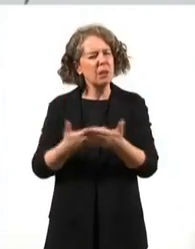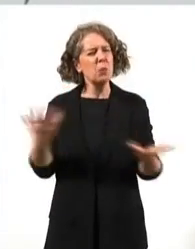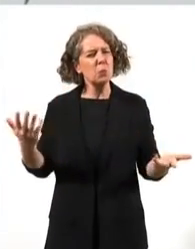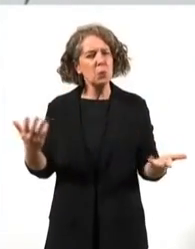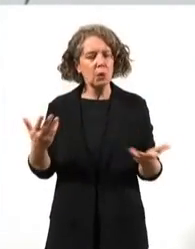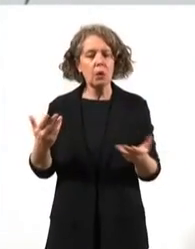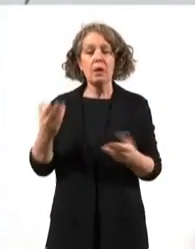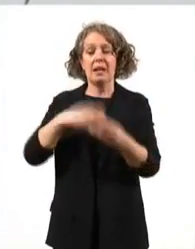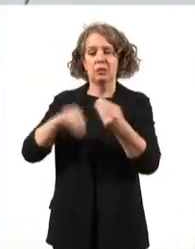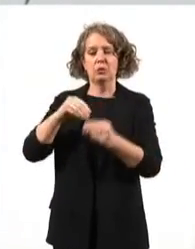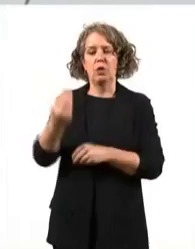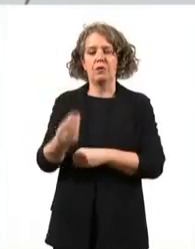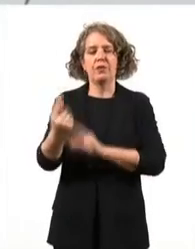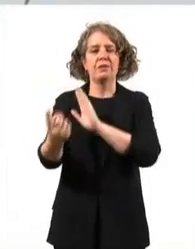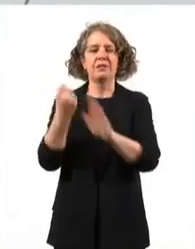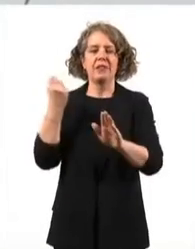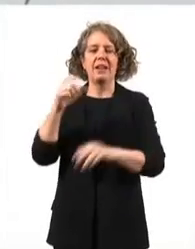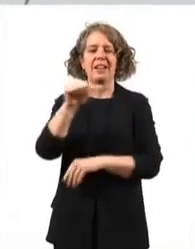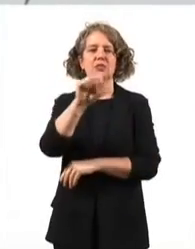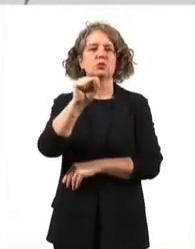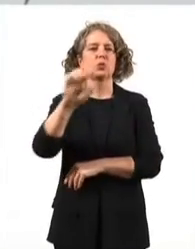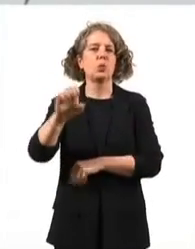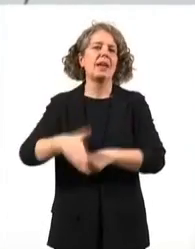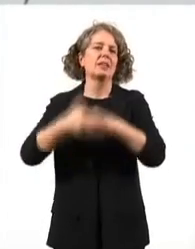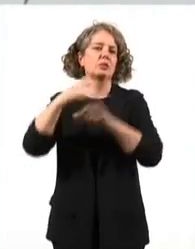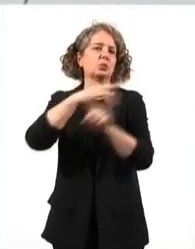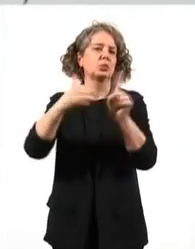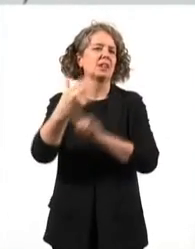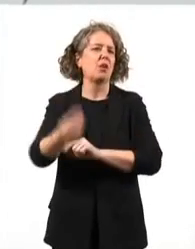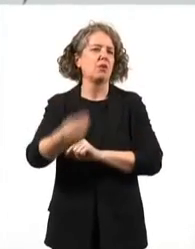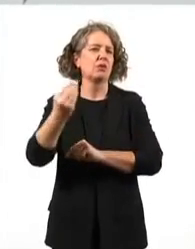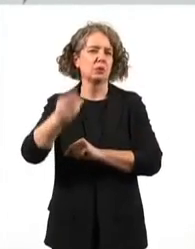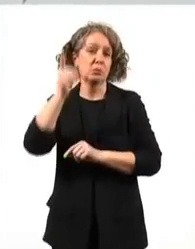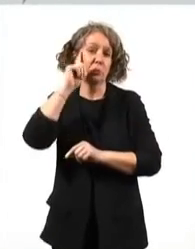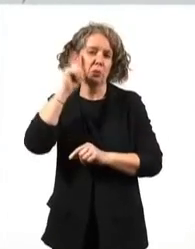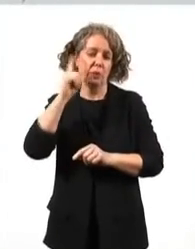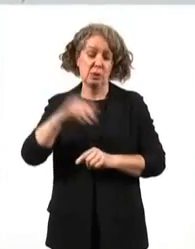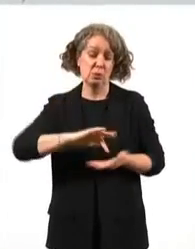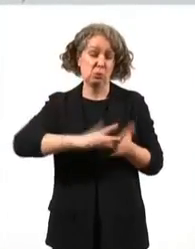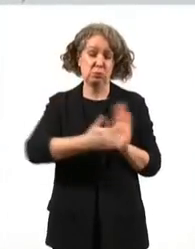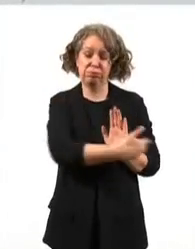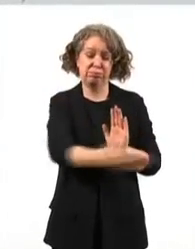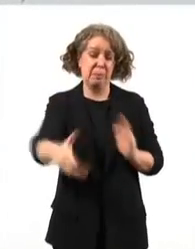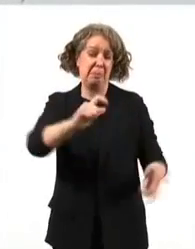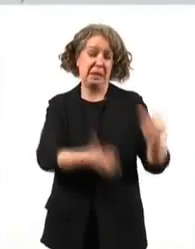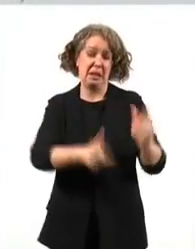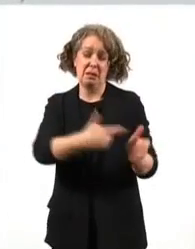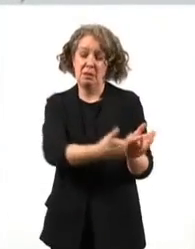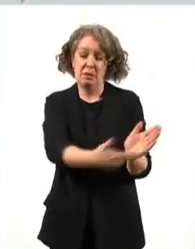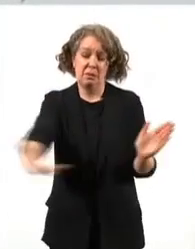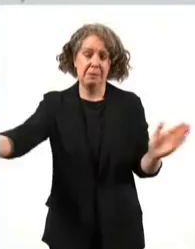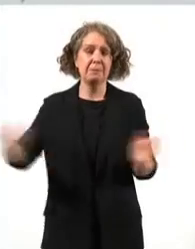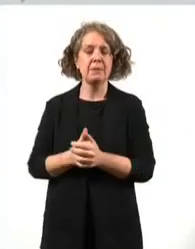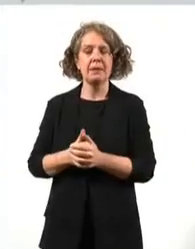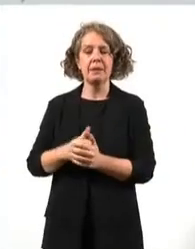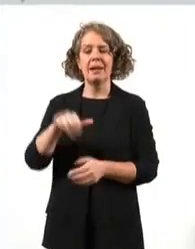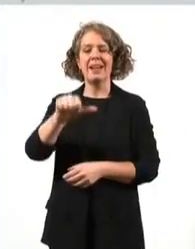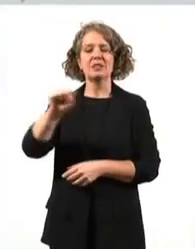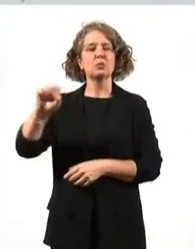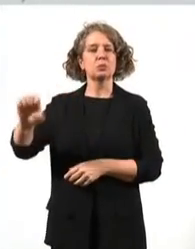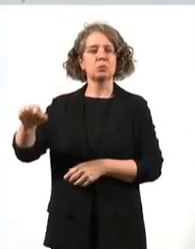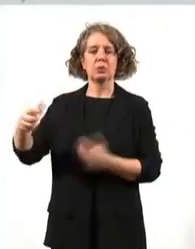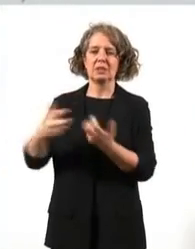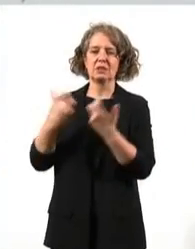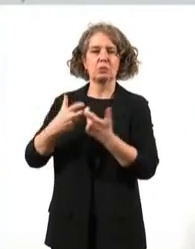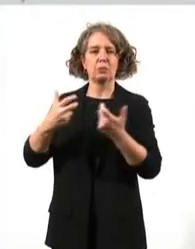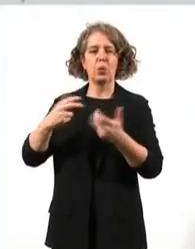enfants de l'aide sociale à l'enfance. Parce que les inégalités sont sur toute la chaîne éducative. Aide sociale à l'enfance. Celles et ceux qui n'ont pas accès au